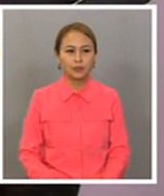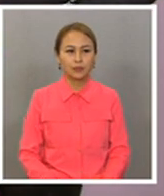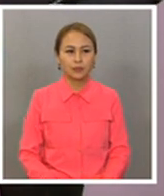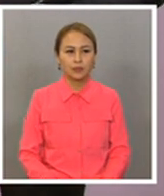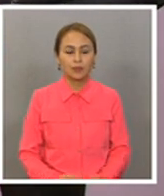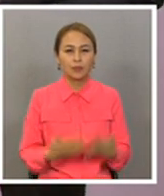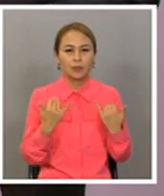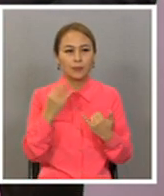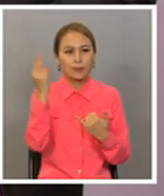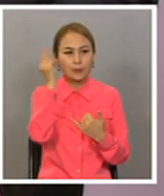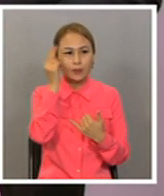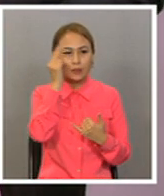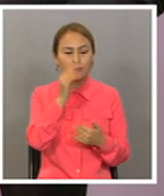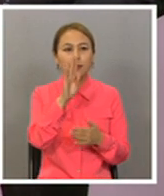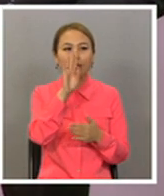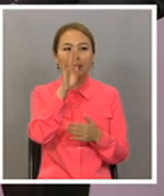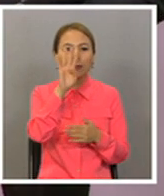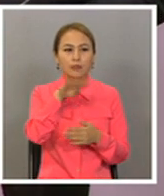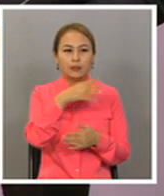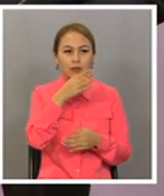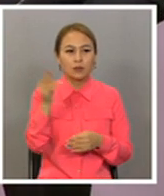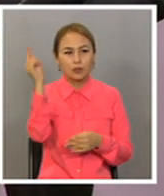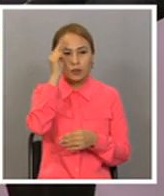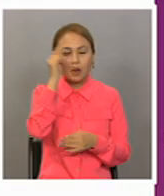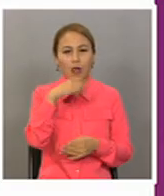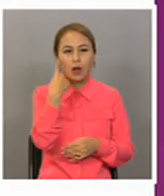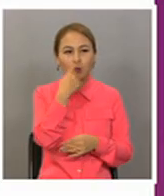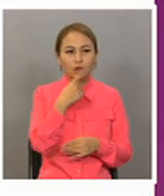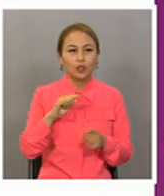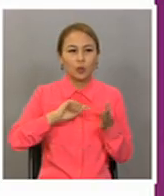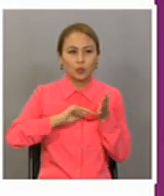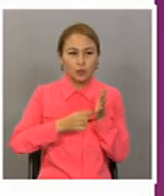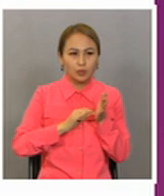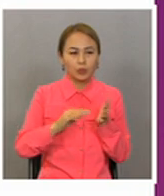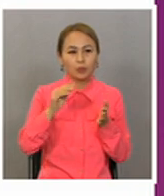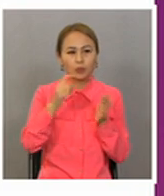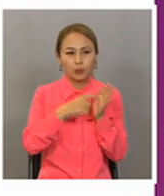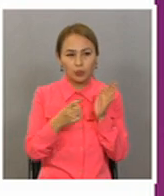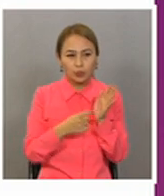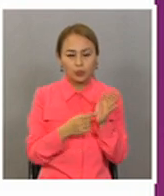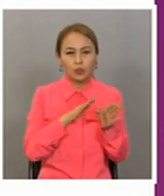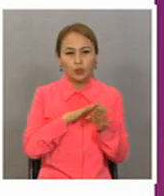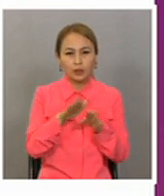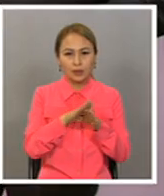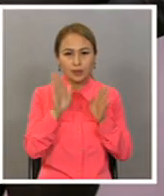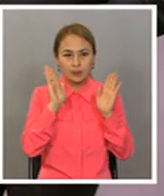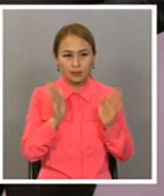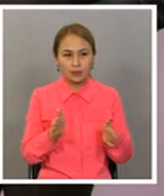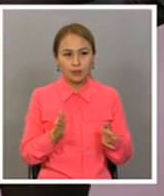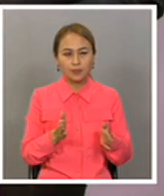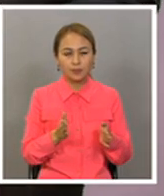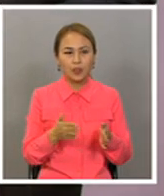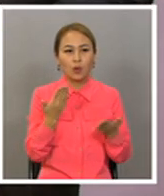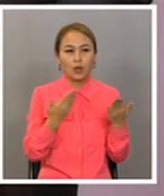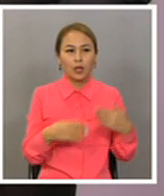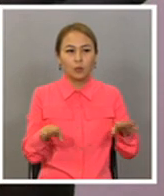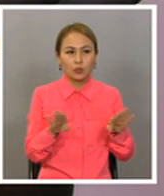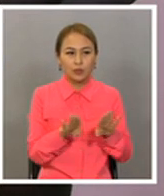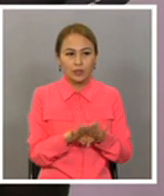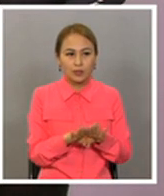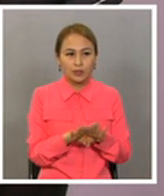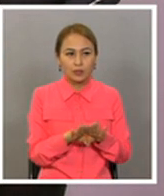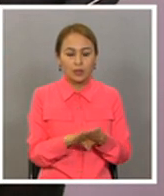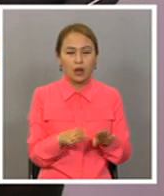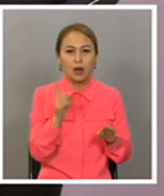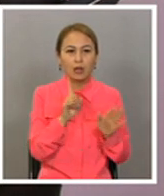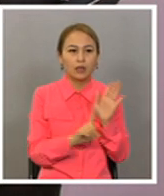Бүгінгі сабақта кестеден тыс ауызша көбейтуді және бөлуді орындайсыңдар. Олай болса,